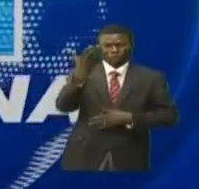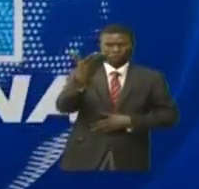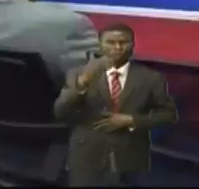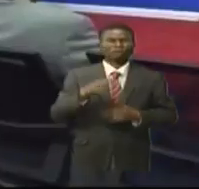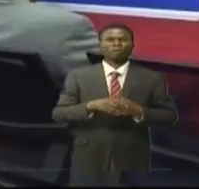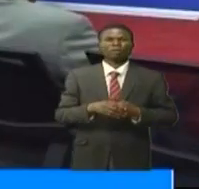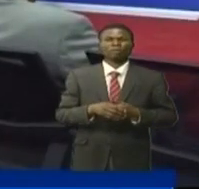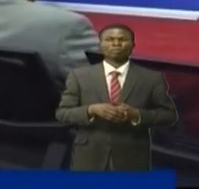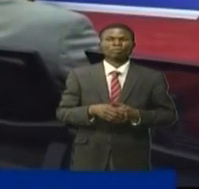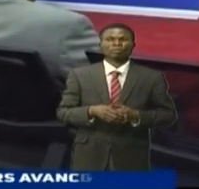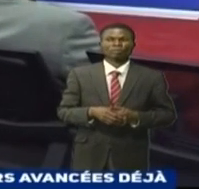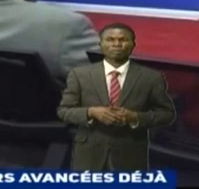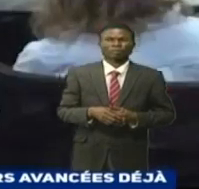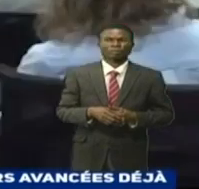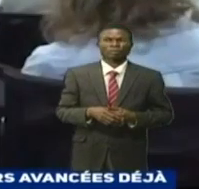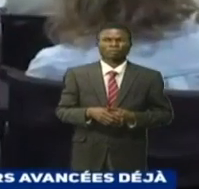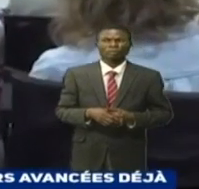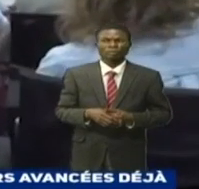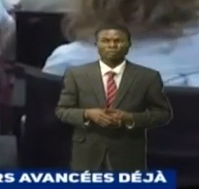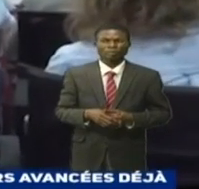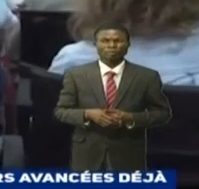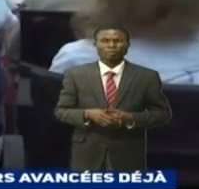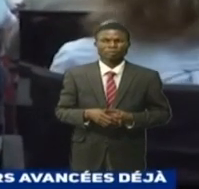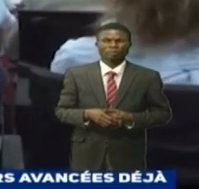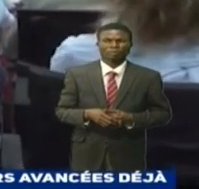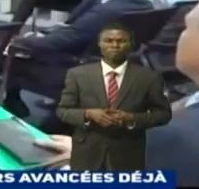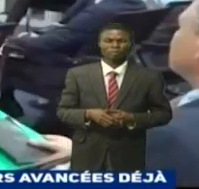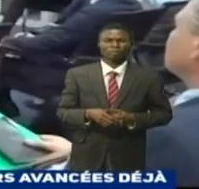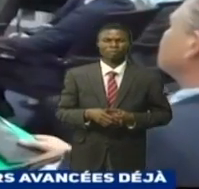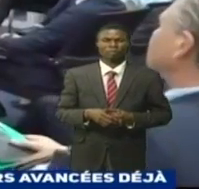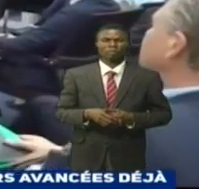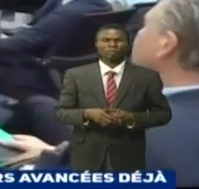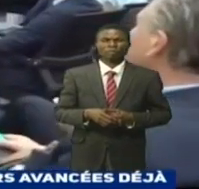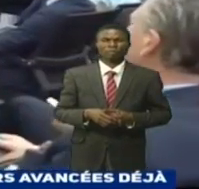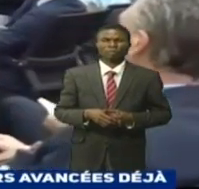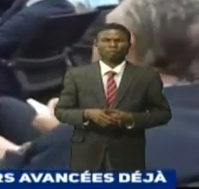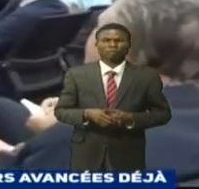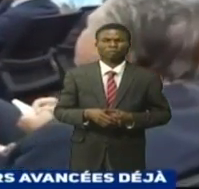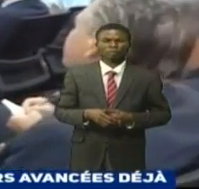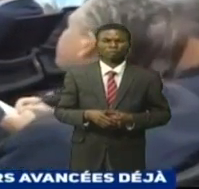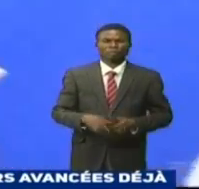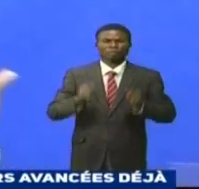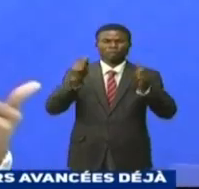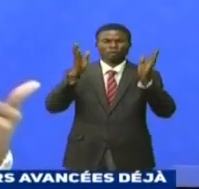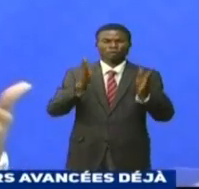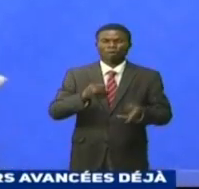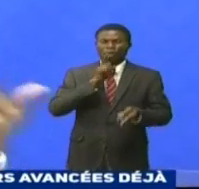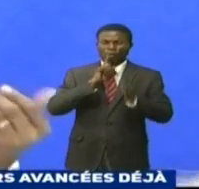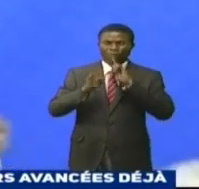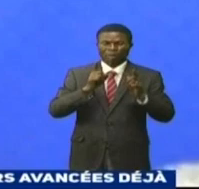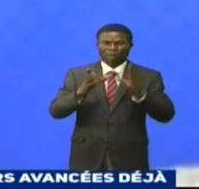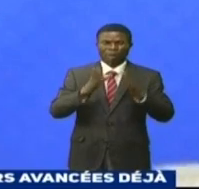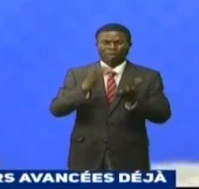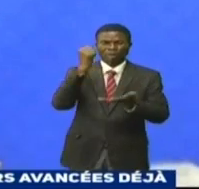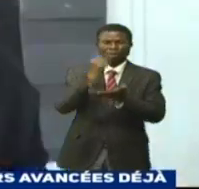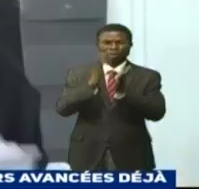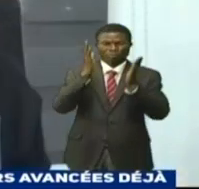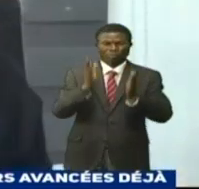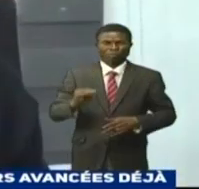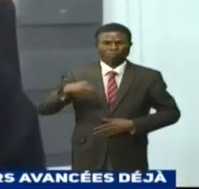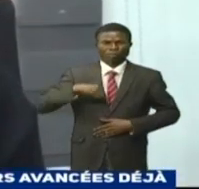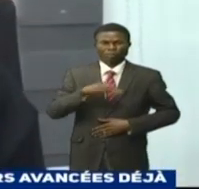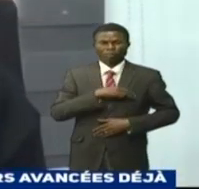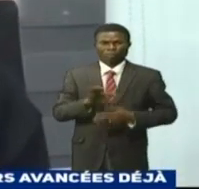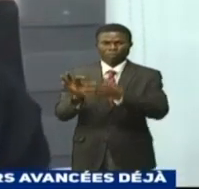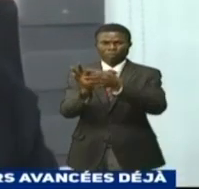reportage durant plus d'une heure le ministre de la communication et médias a échangé avec le ambassadeurs membres de